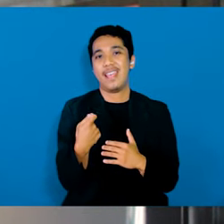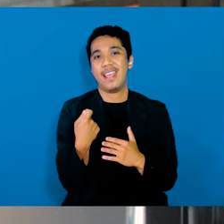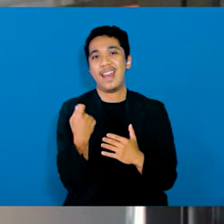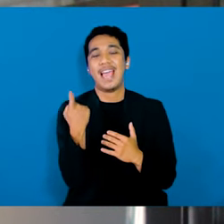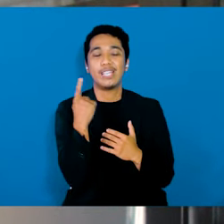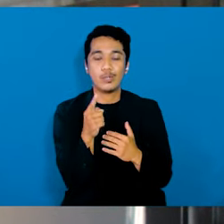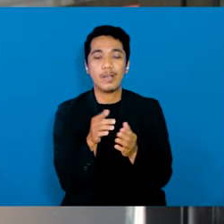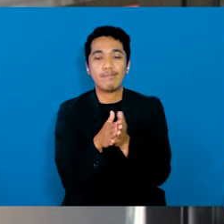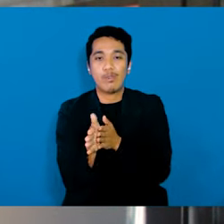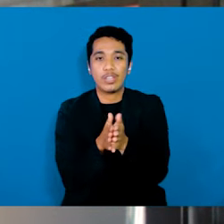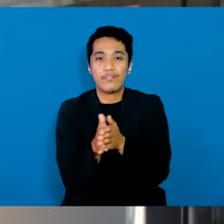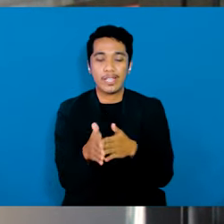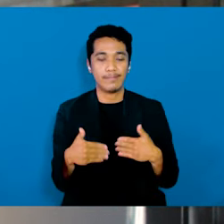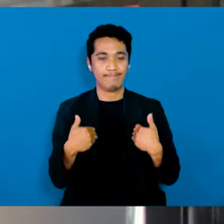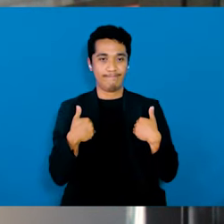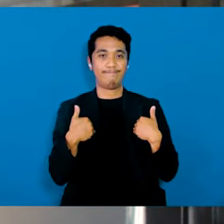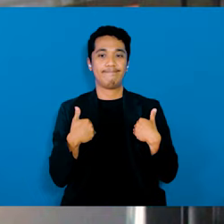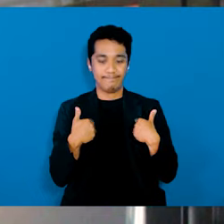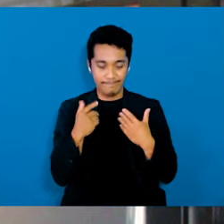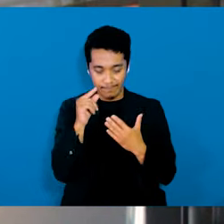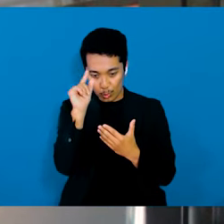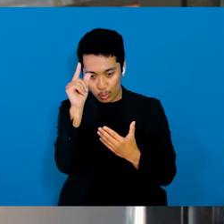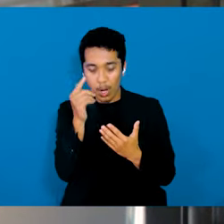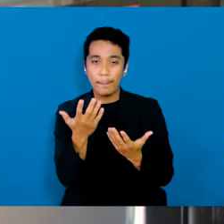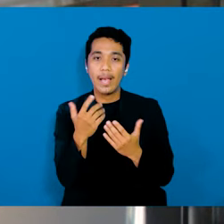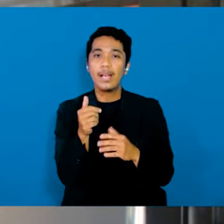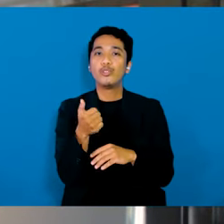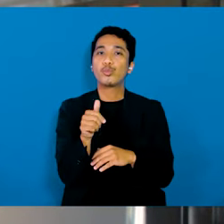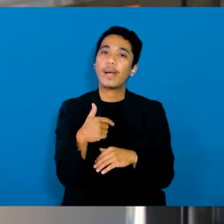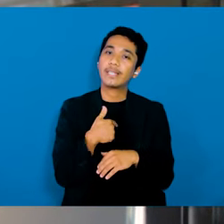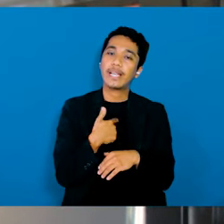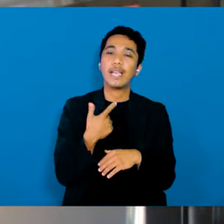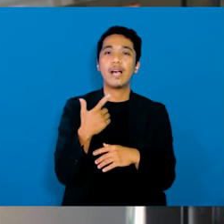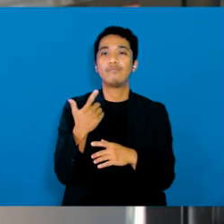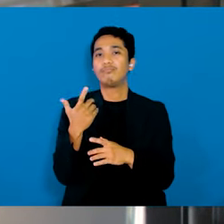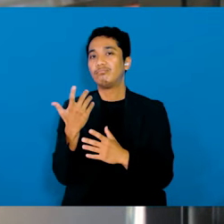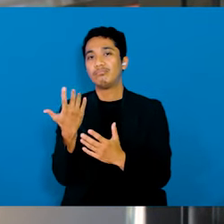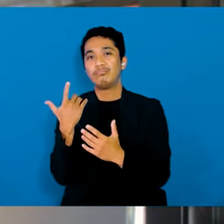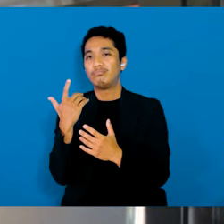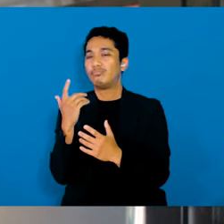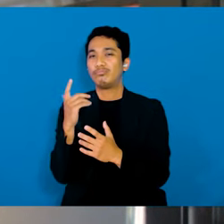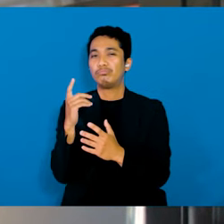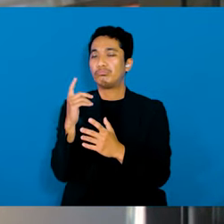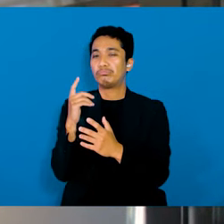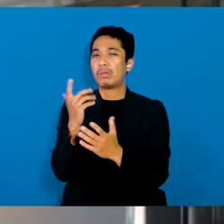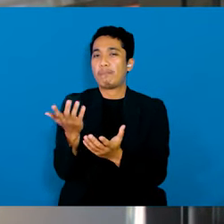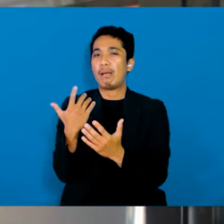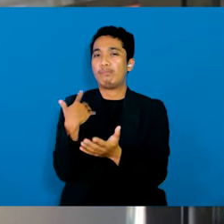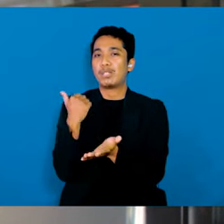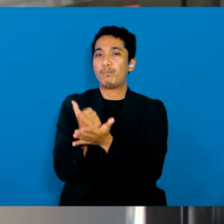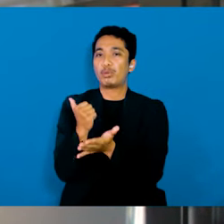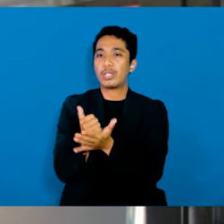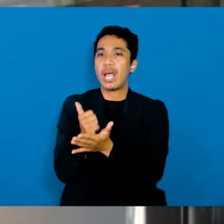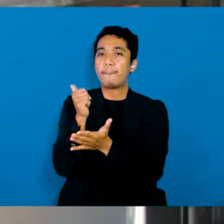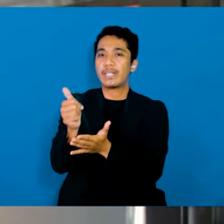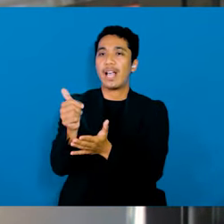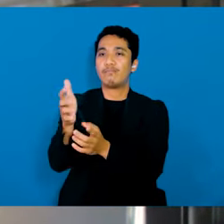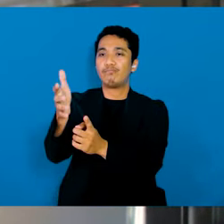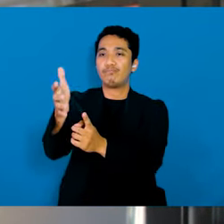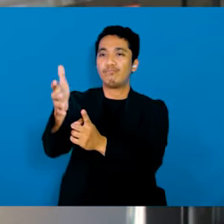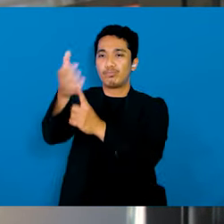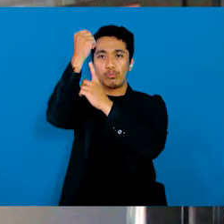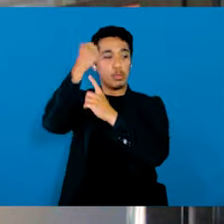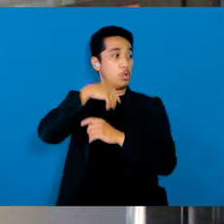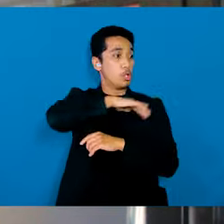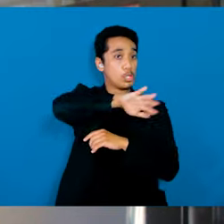Jadi itu yang memotivasi saya untuk agar saya bisa meraih apa yang sebetulnya bisa diraih